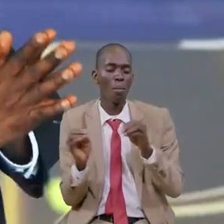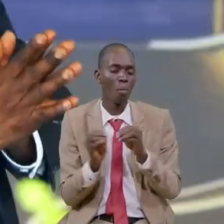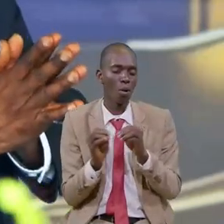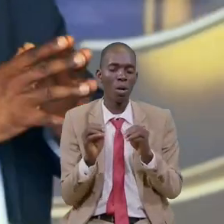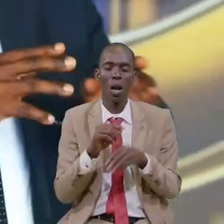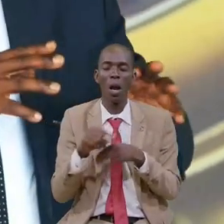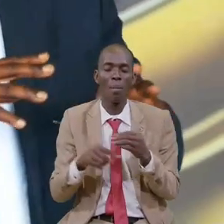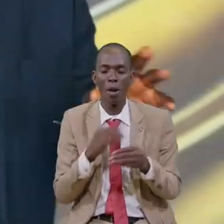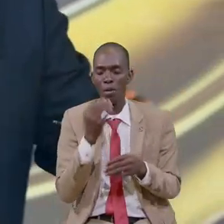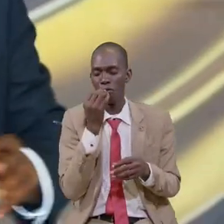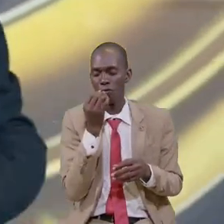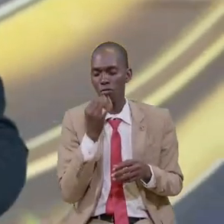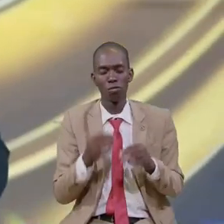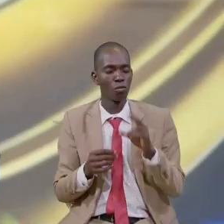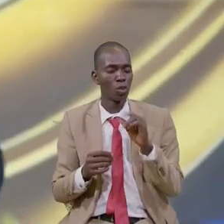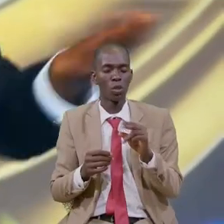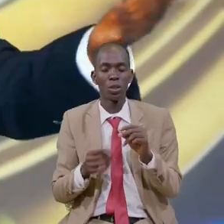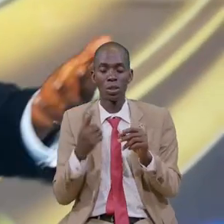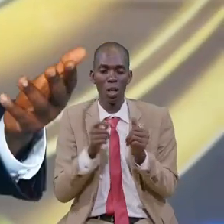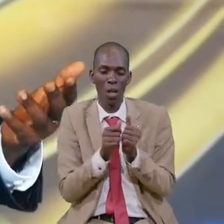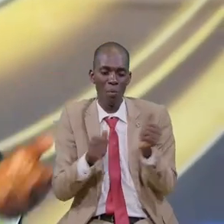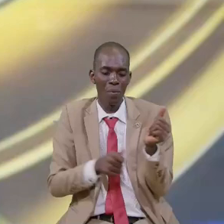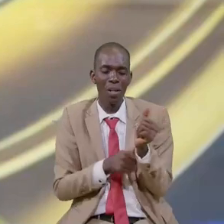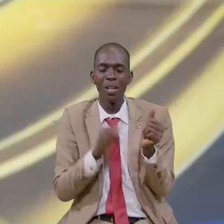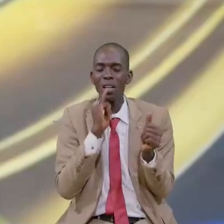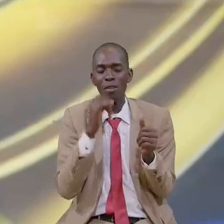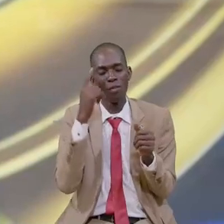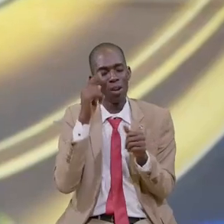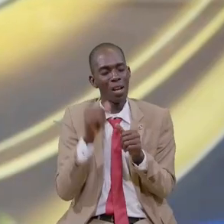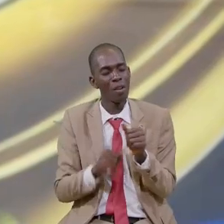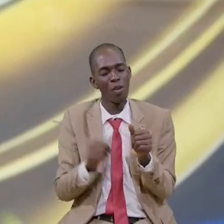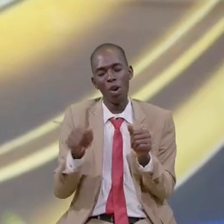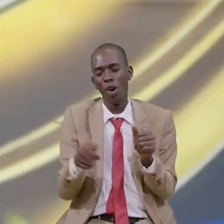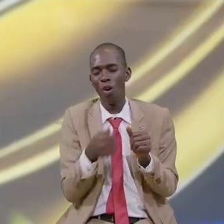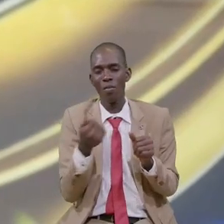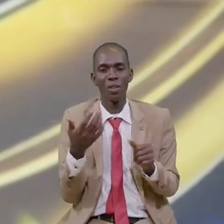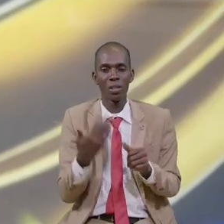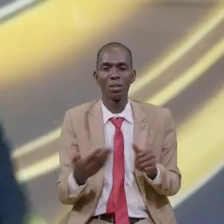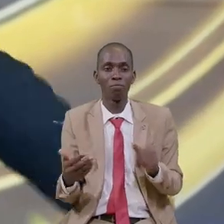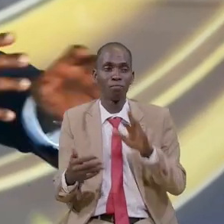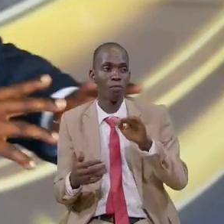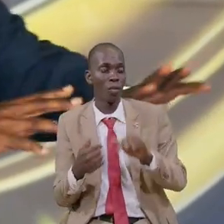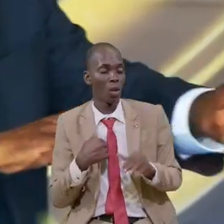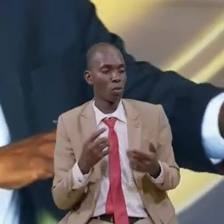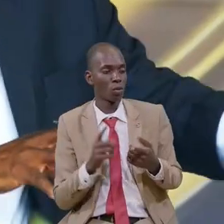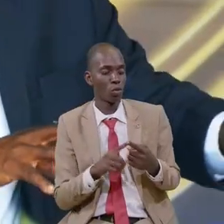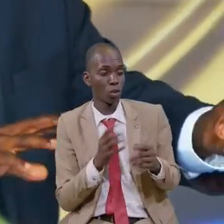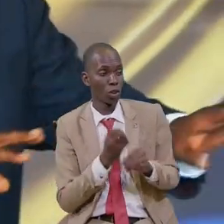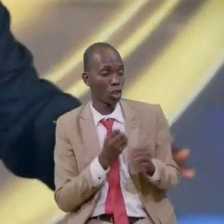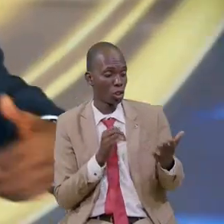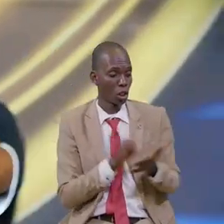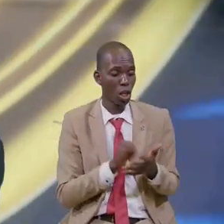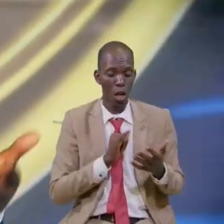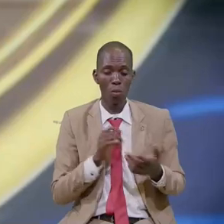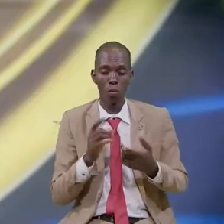nourriture. L'abstinence est pour toute autre chose. Vous savez, je veux avoir ceci, je veux le plaisir. Ah, je veux